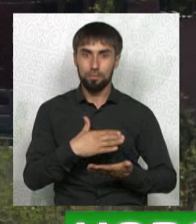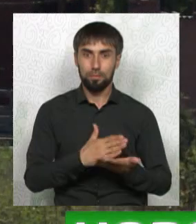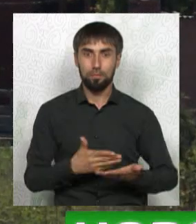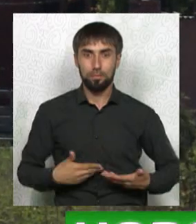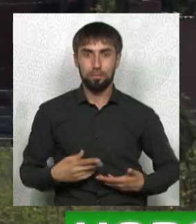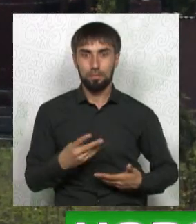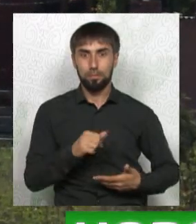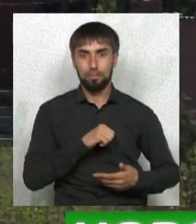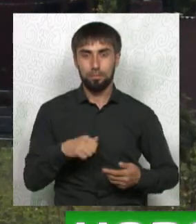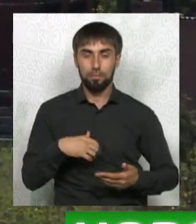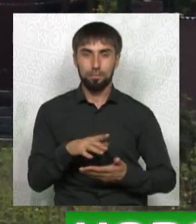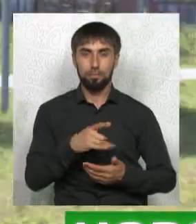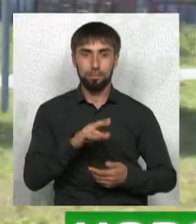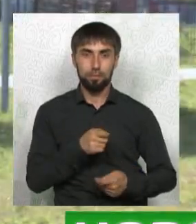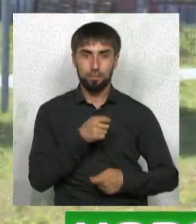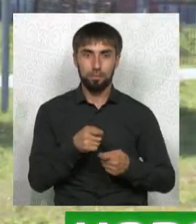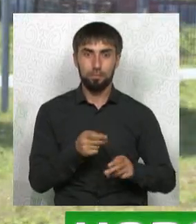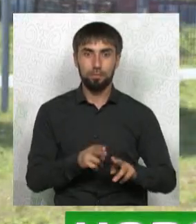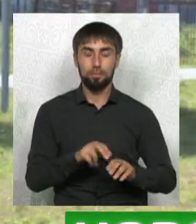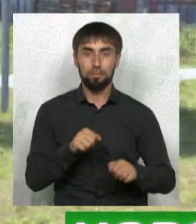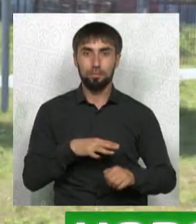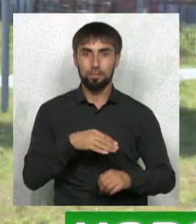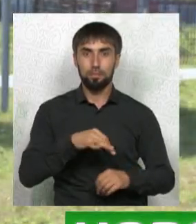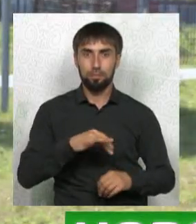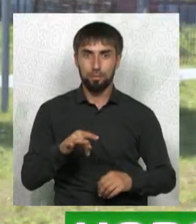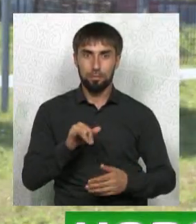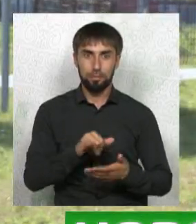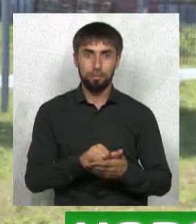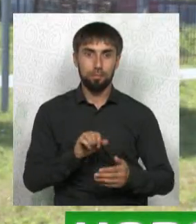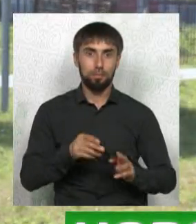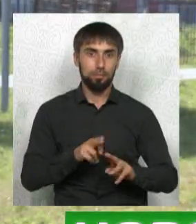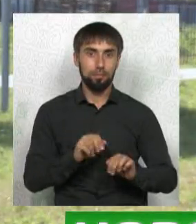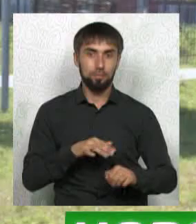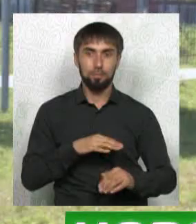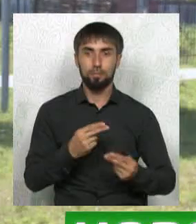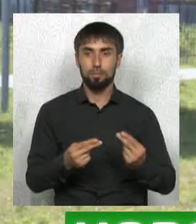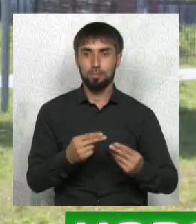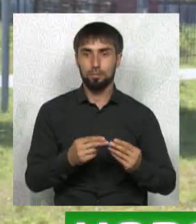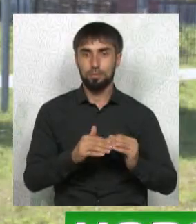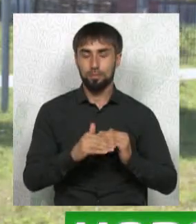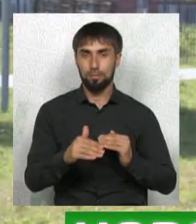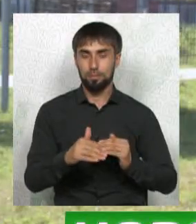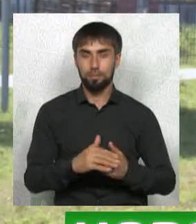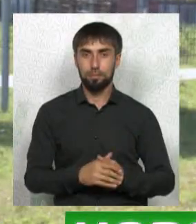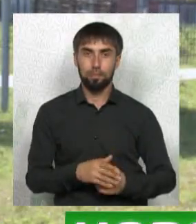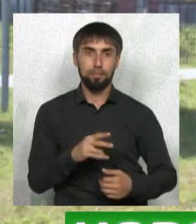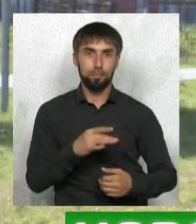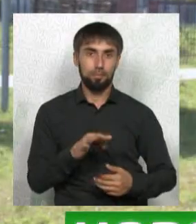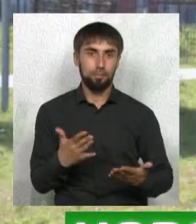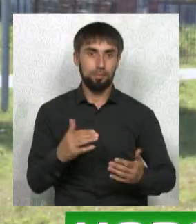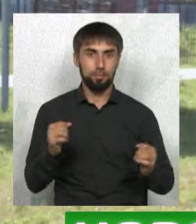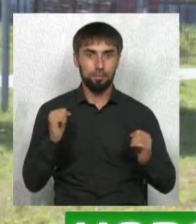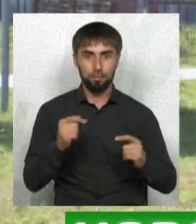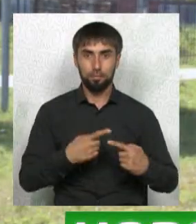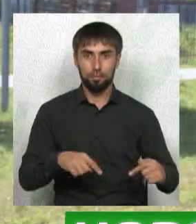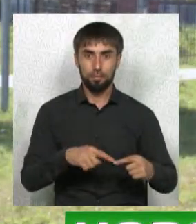жители должны подавать заявки. Это может быть тротуар, это может быть детская игровая площадка, либо какой-нибудь спортивный